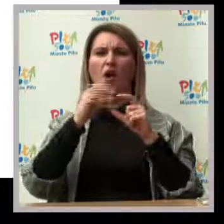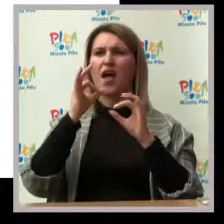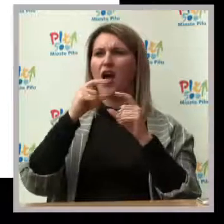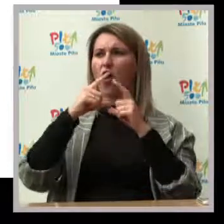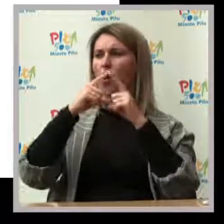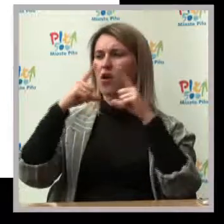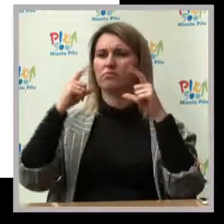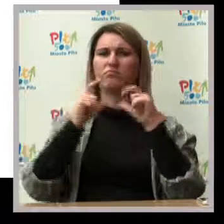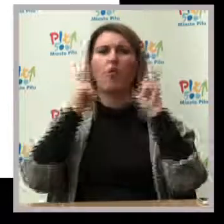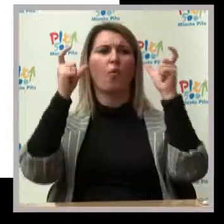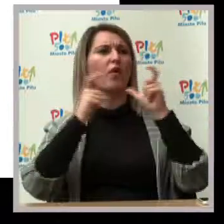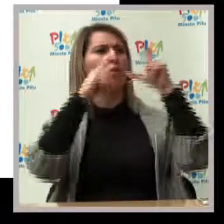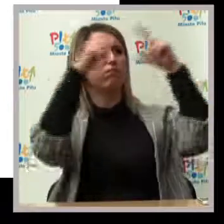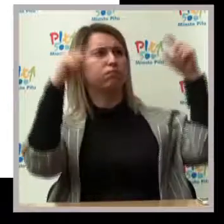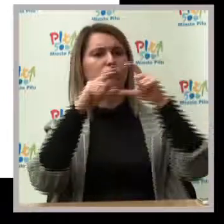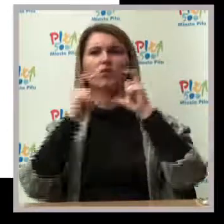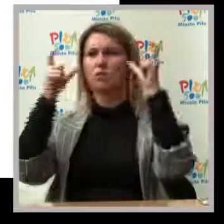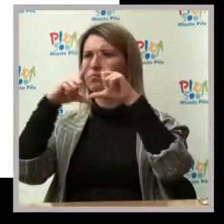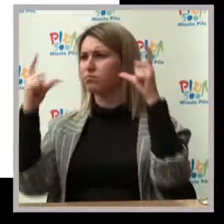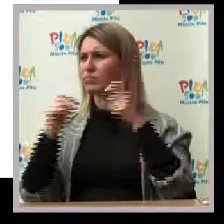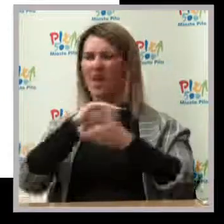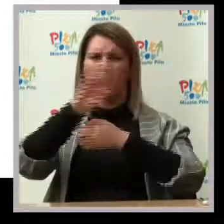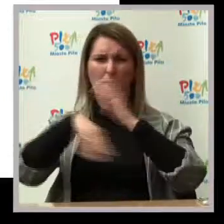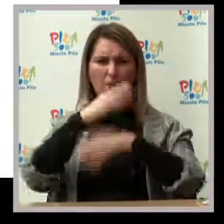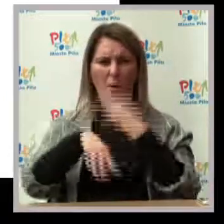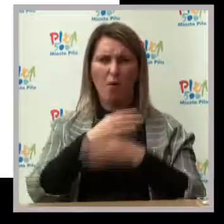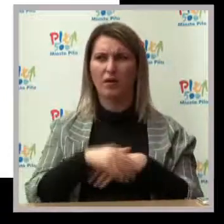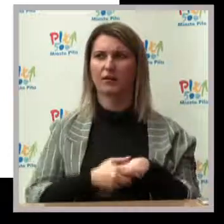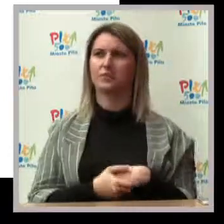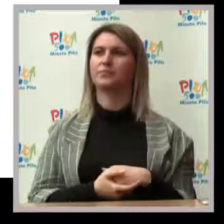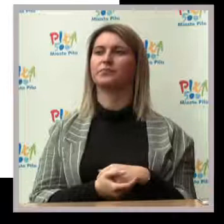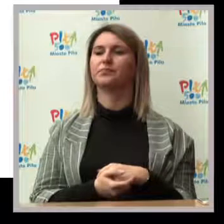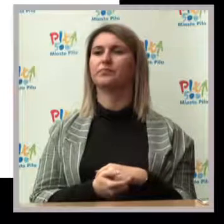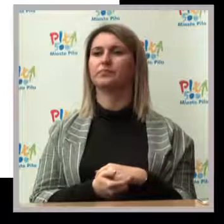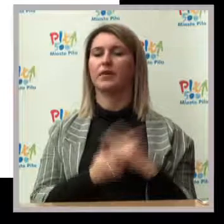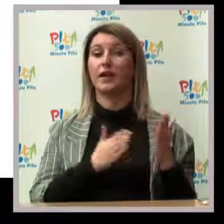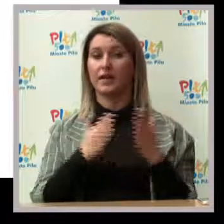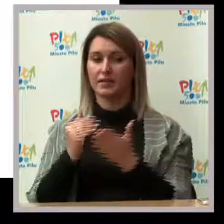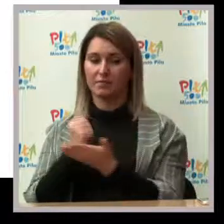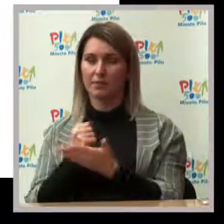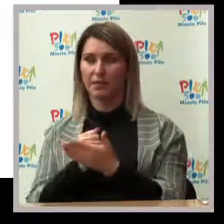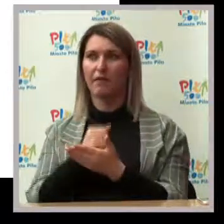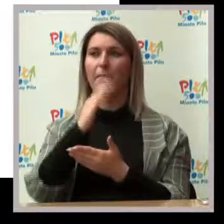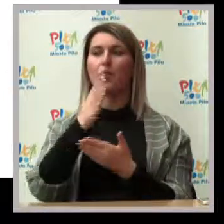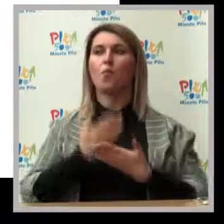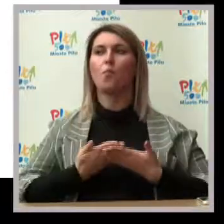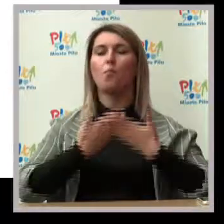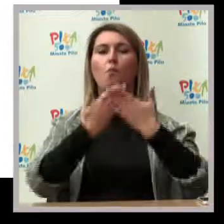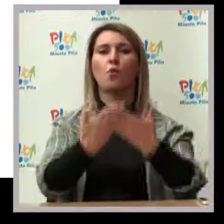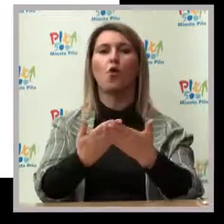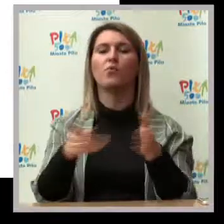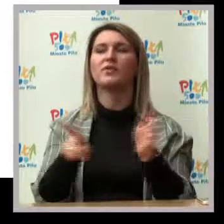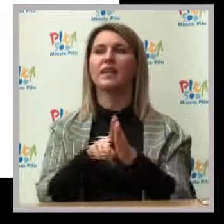Dla seniorów i dzieci i młodzieży wydzielamy od bardzo dawna odpowiednie